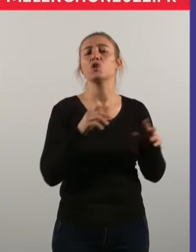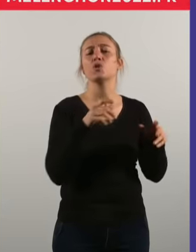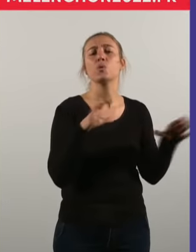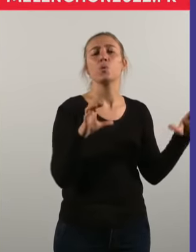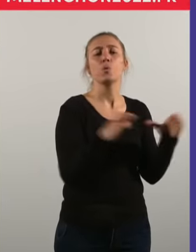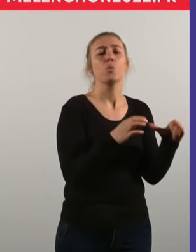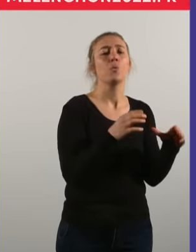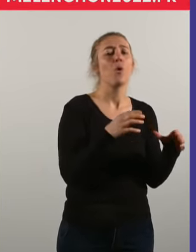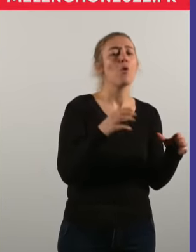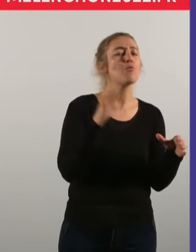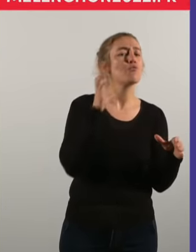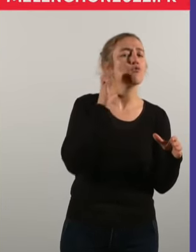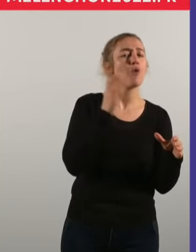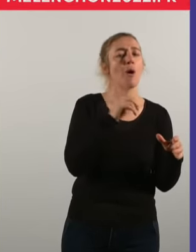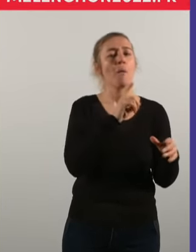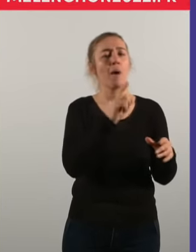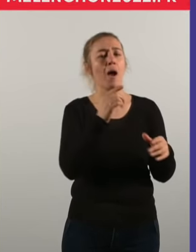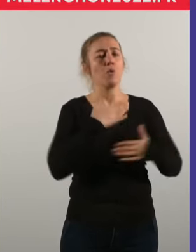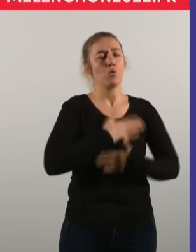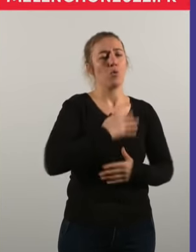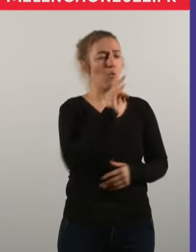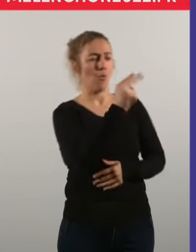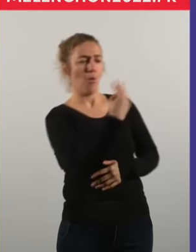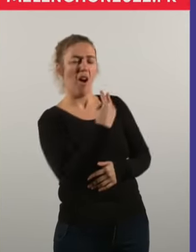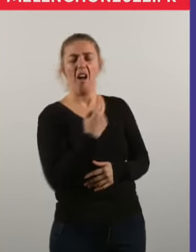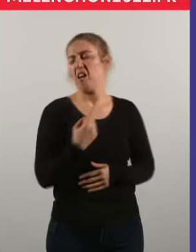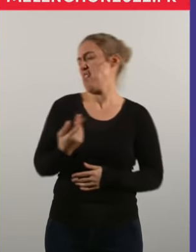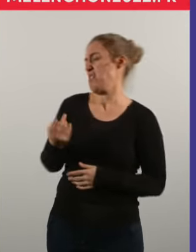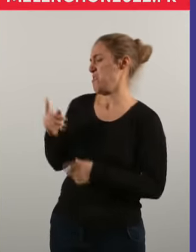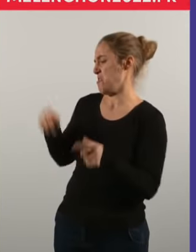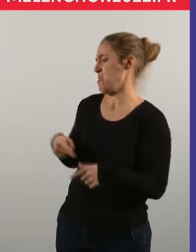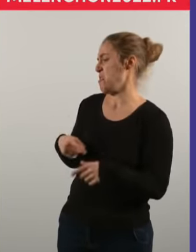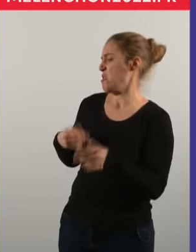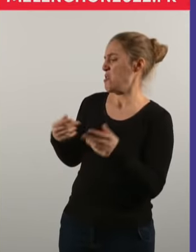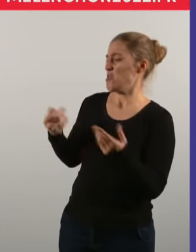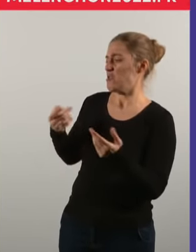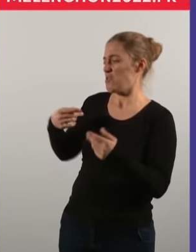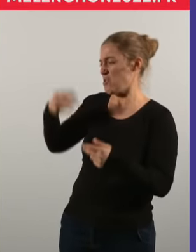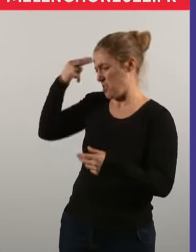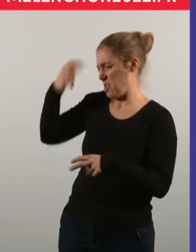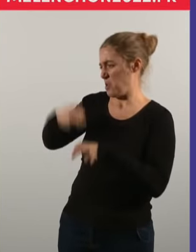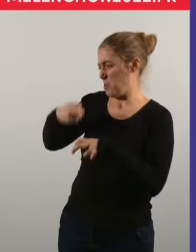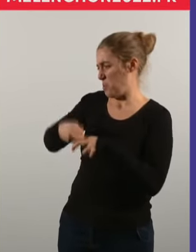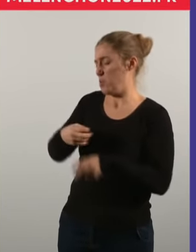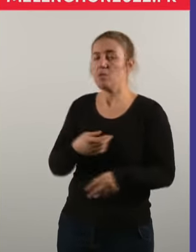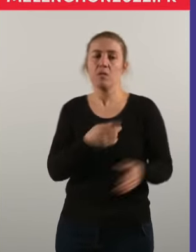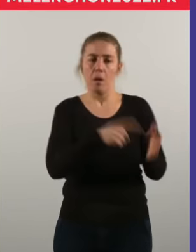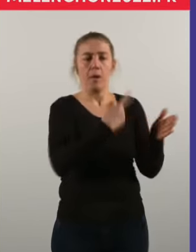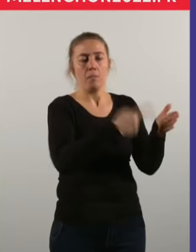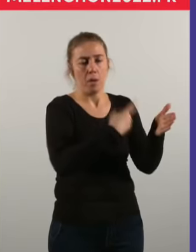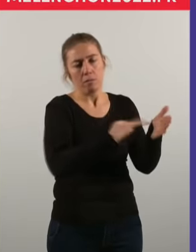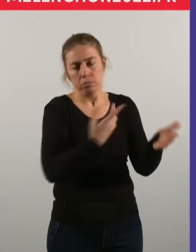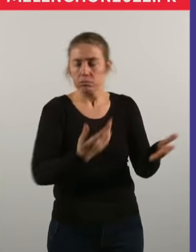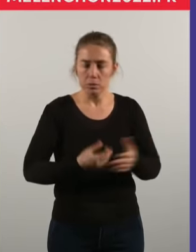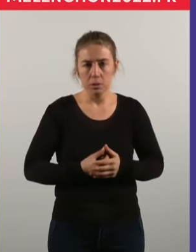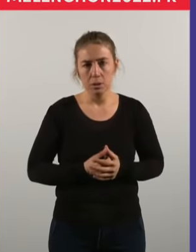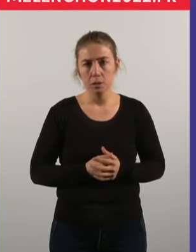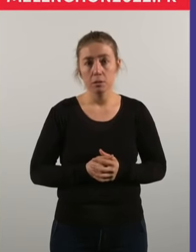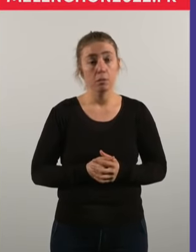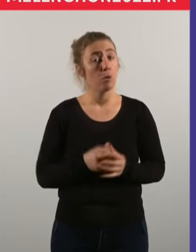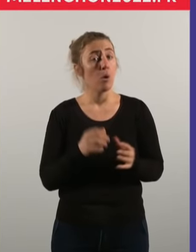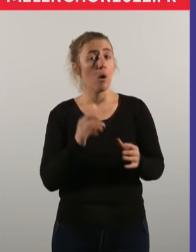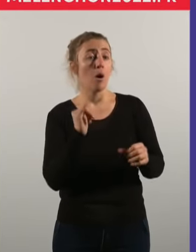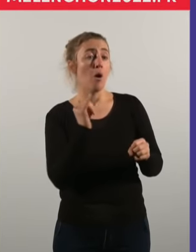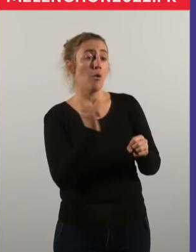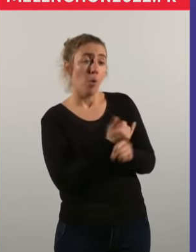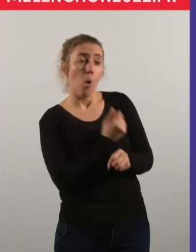de M. Mélenchon parce qu'il a mauvais caractère, blablabla, comme on leur a dit matin, midi et soir, hein, ils le croient. C'est pas que faux, mais